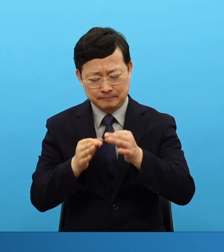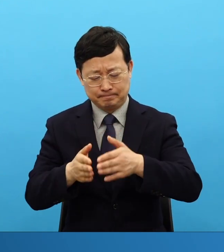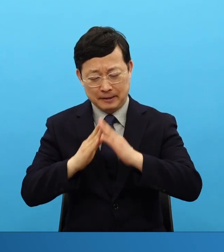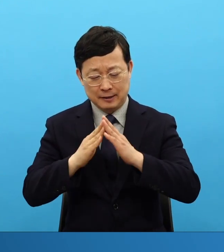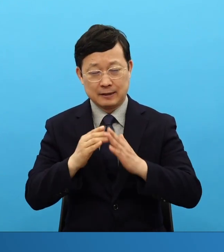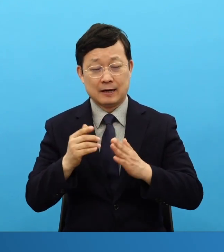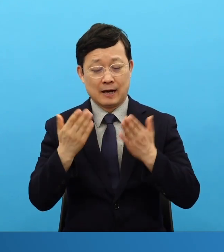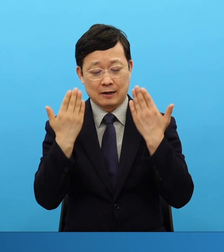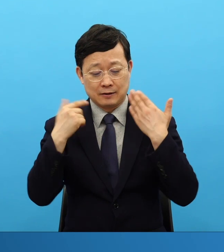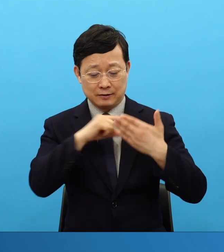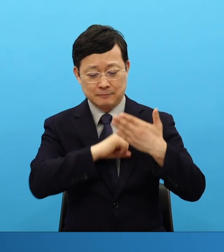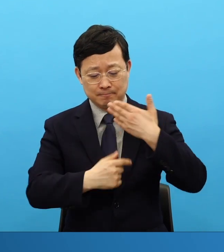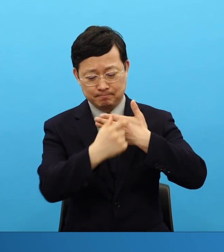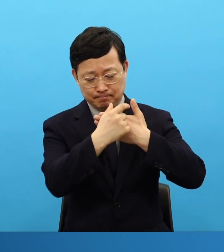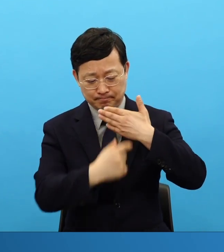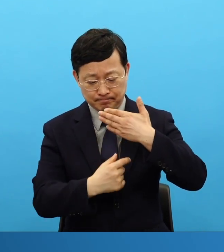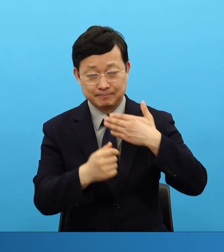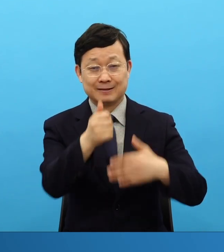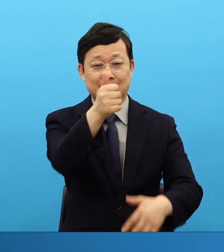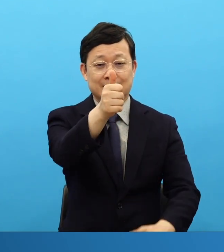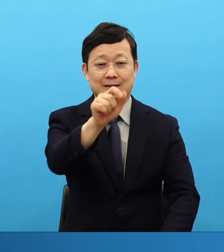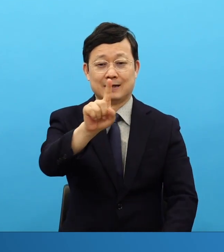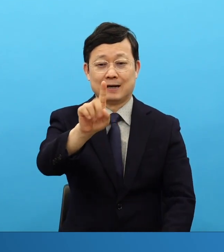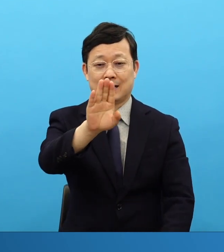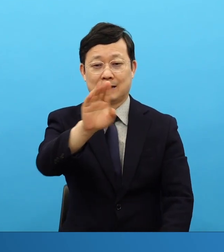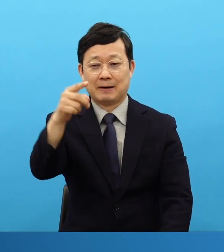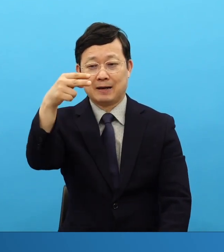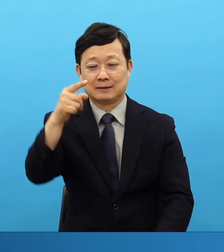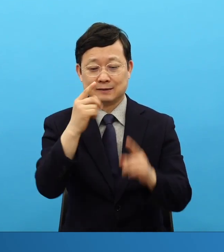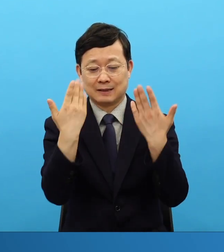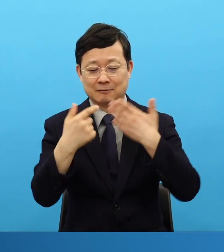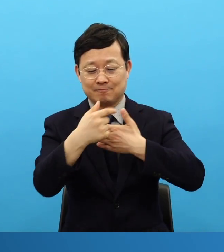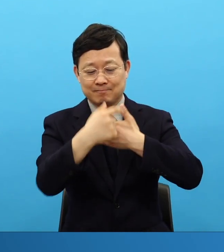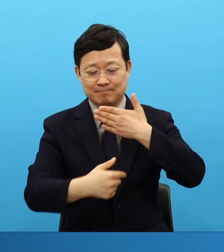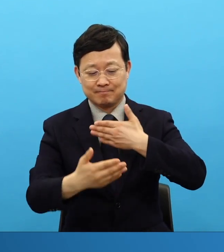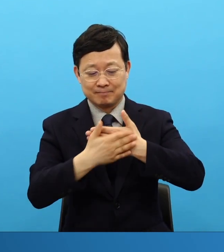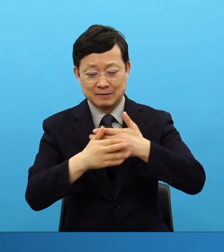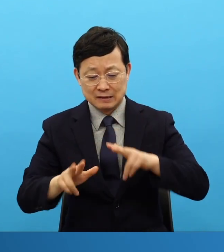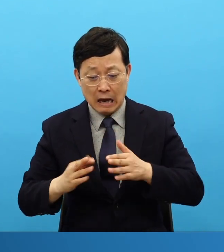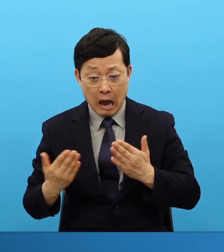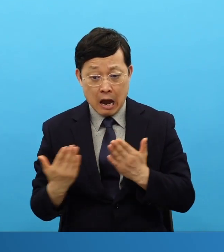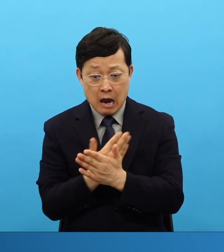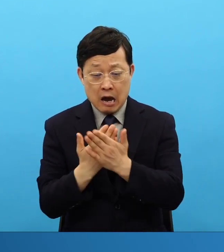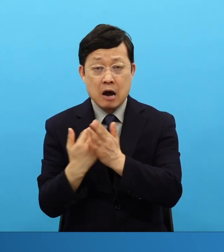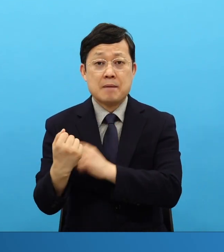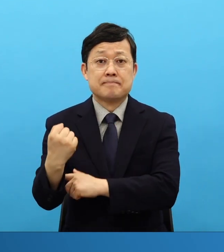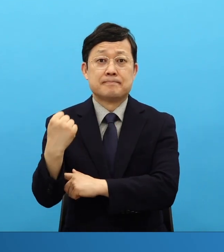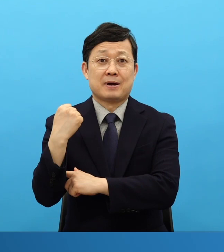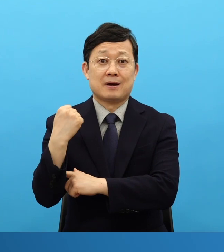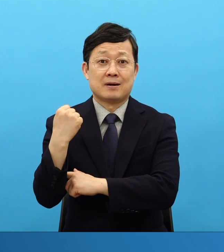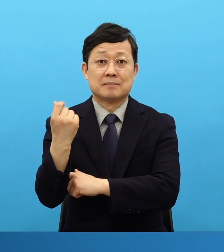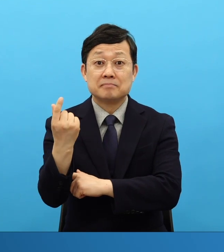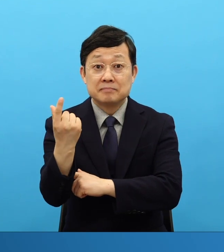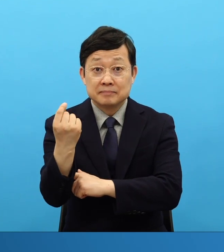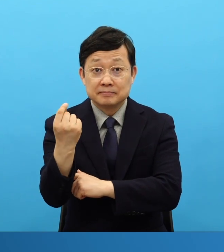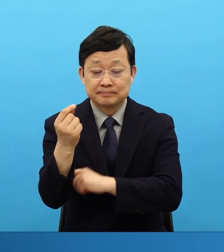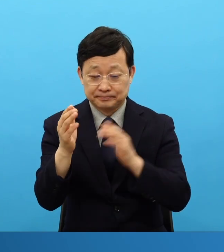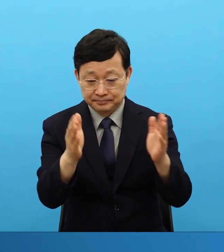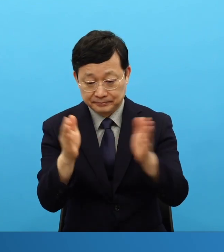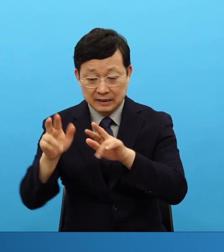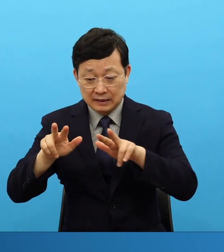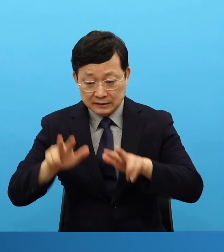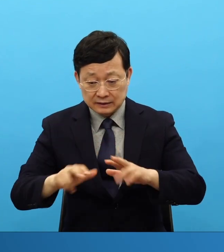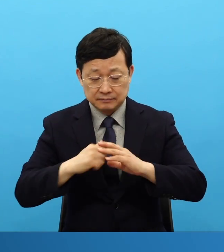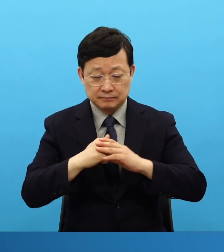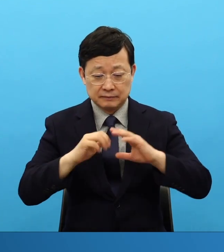established the Harvard University. 이래서 우리가 지금 국가를 살리는 길이 뭐냐?